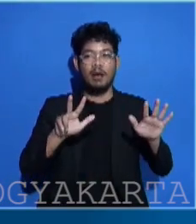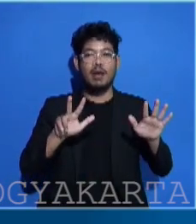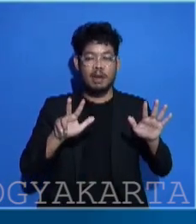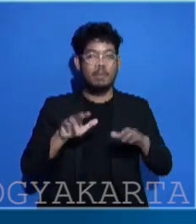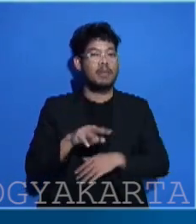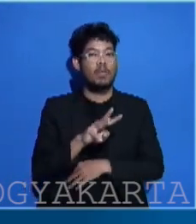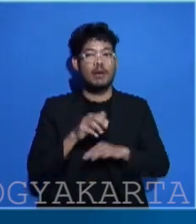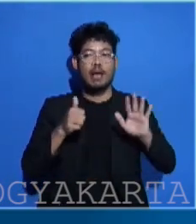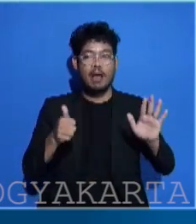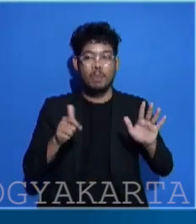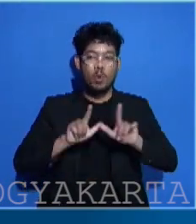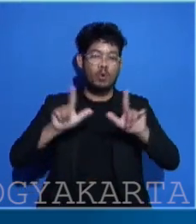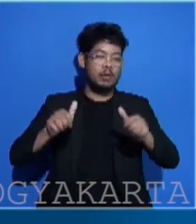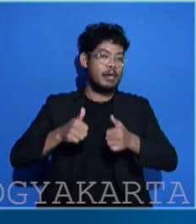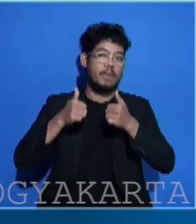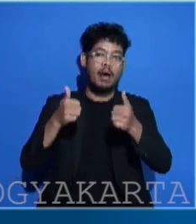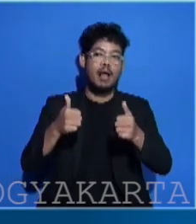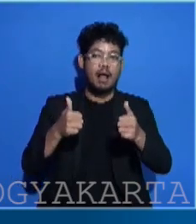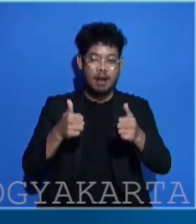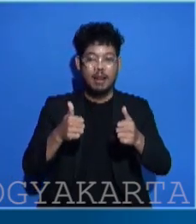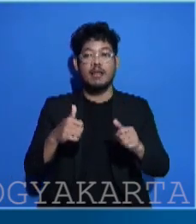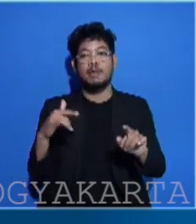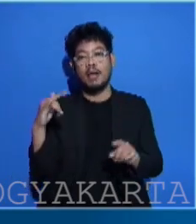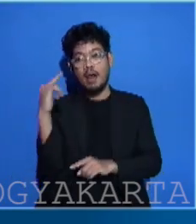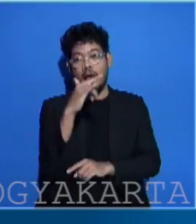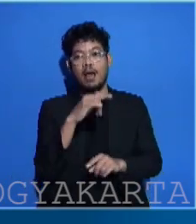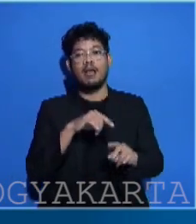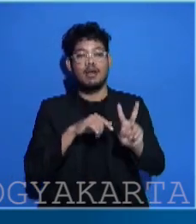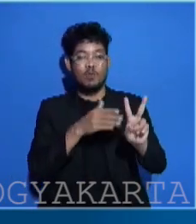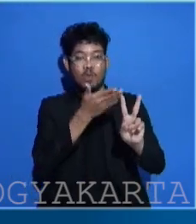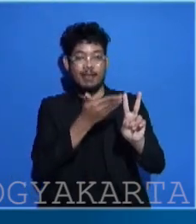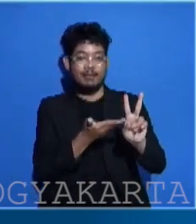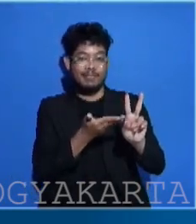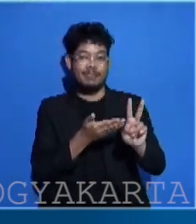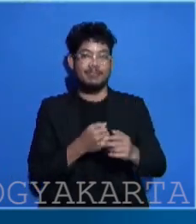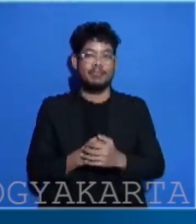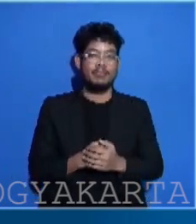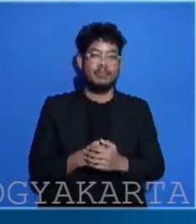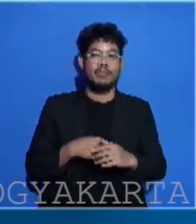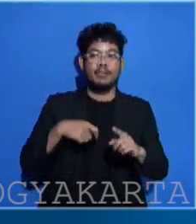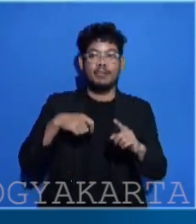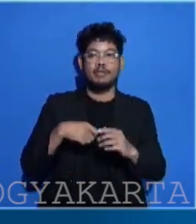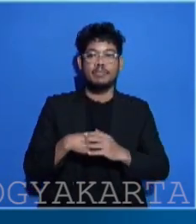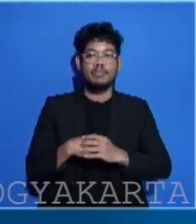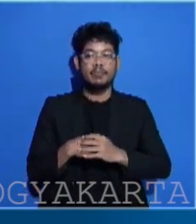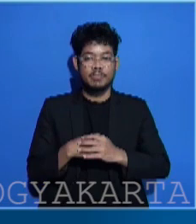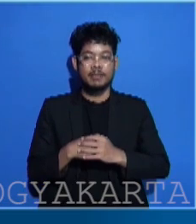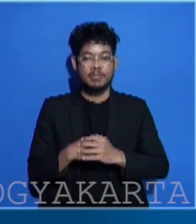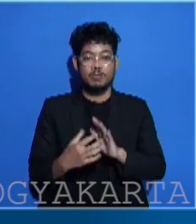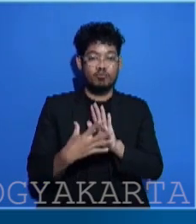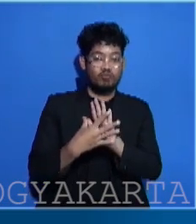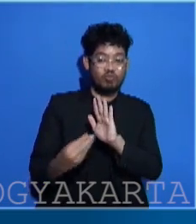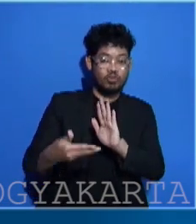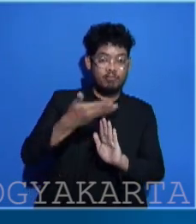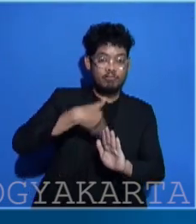dengan lulusan terbaik Letnan 2 Penerbang Tegar Aji Pamungkas, Sarjana Sains Terapan Pertahanan pada jurusan Fixed Wing, Letnan